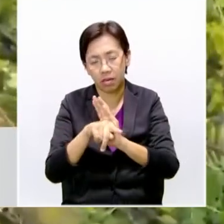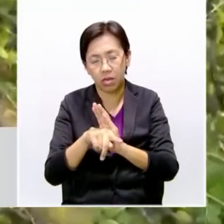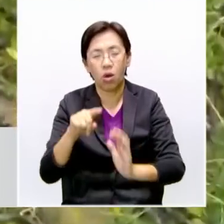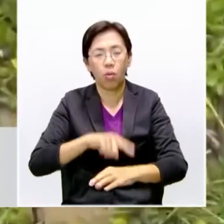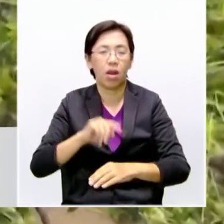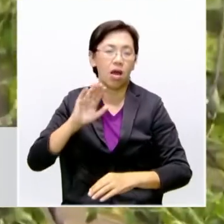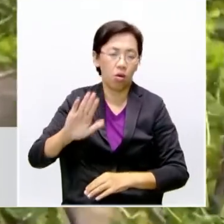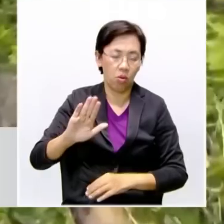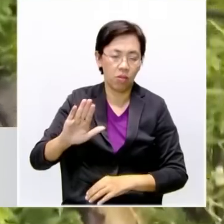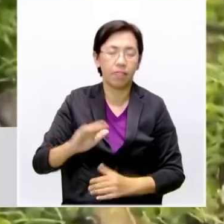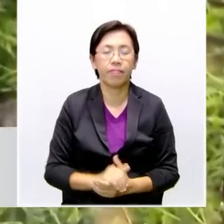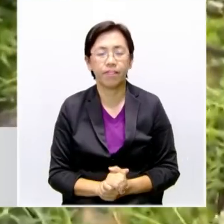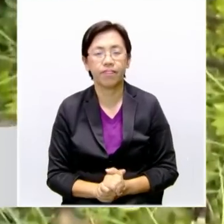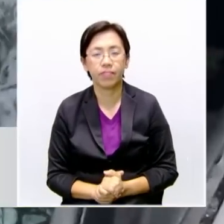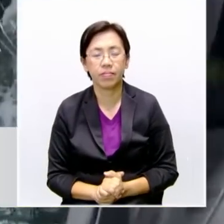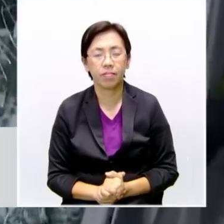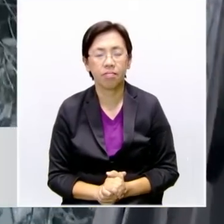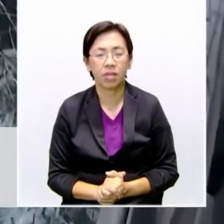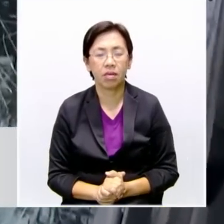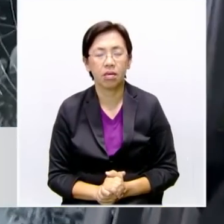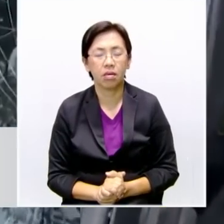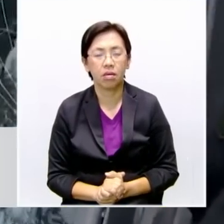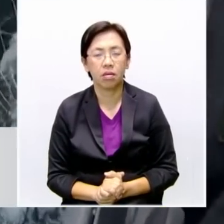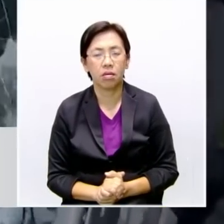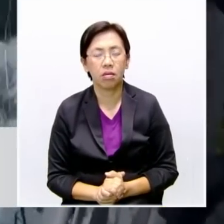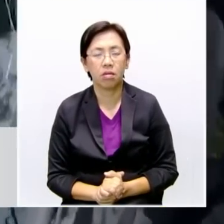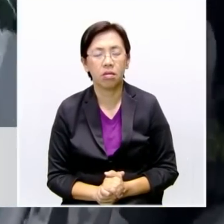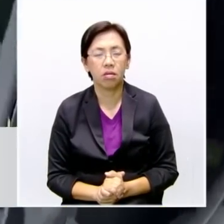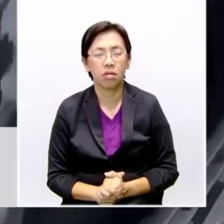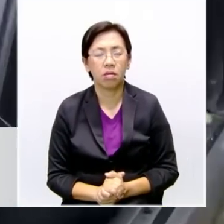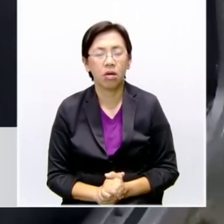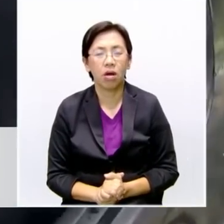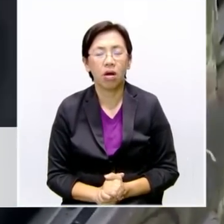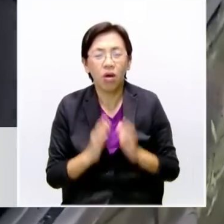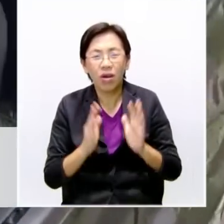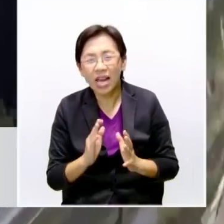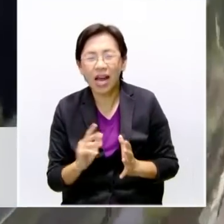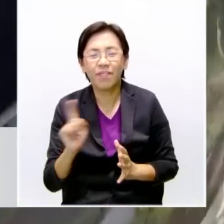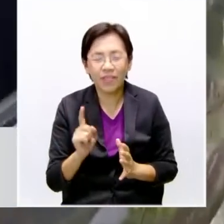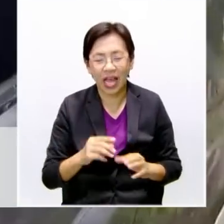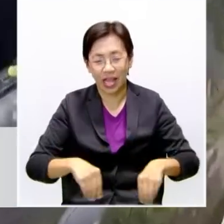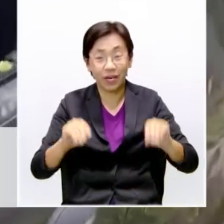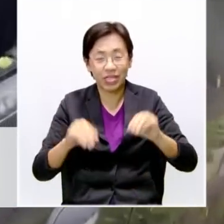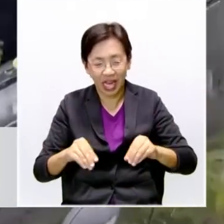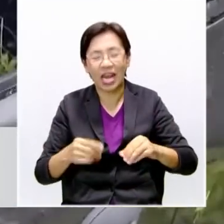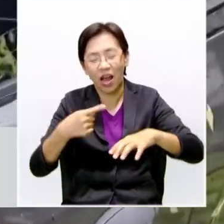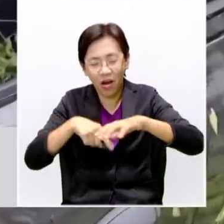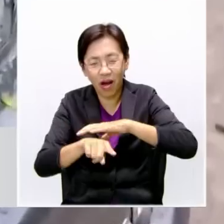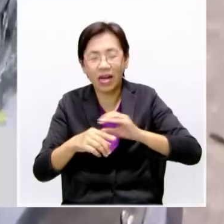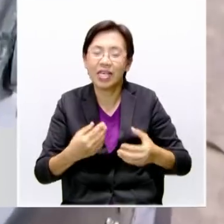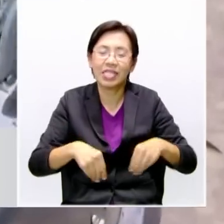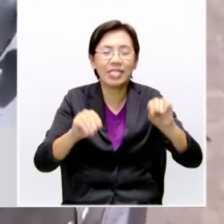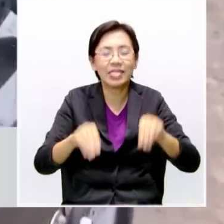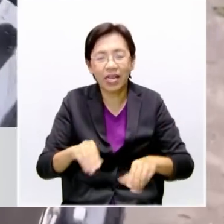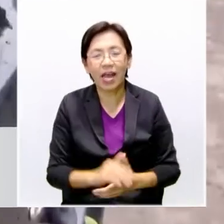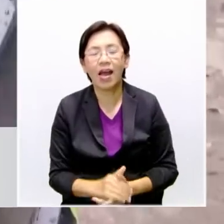ลาท้องถิ่นชาวบ้านคนหนึ่งให้ข้อมูลกับผู้สื่อข่าวนะคะว่าเขาเนี่ยเตรียมจะเอาเสื่อออกจากบ้านค่ะถือเสื่